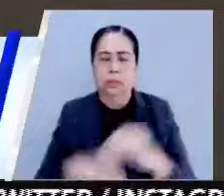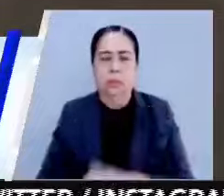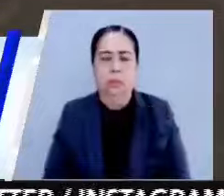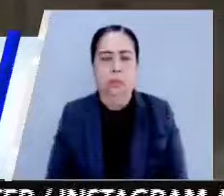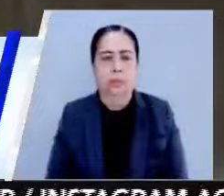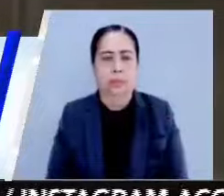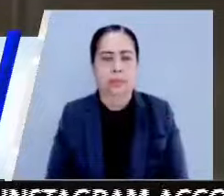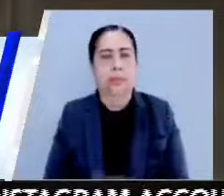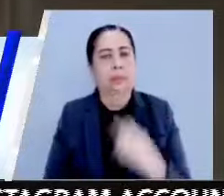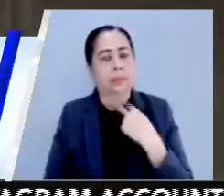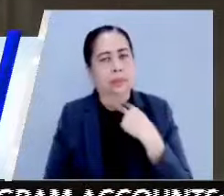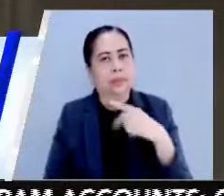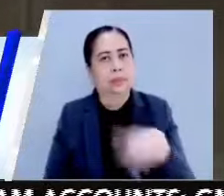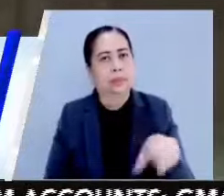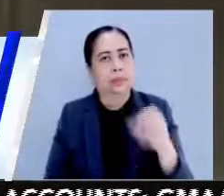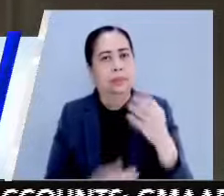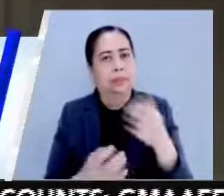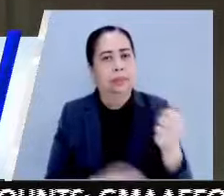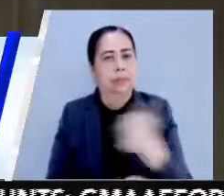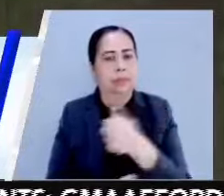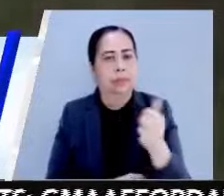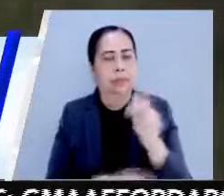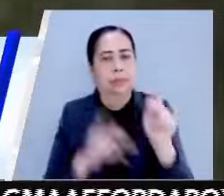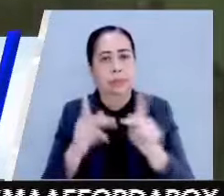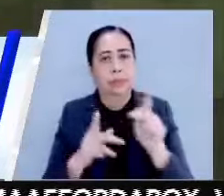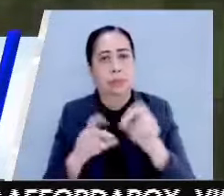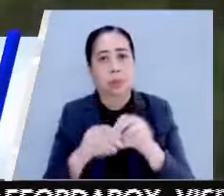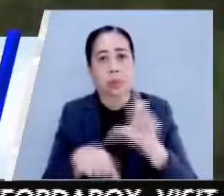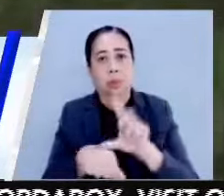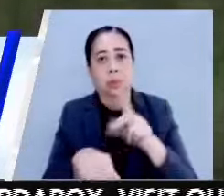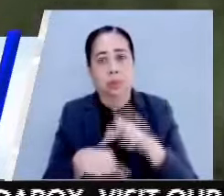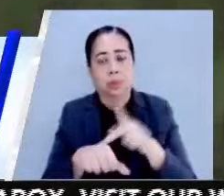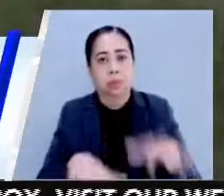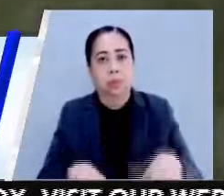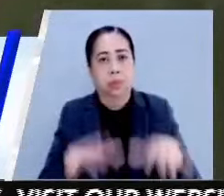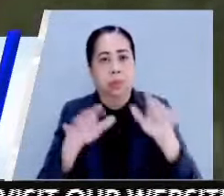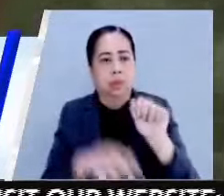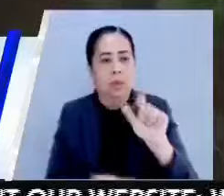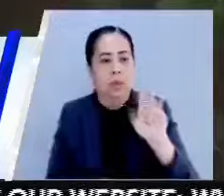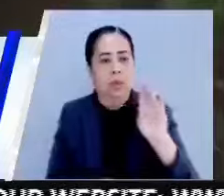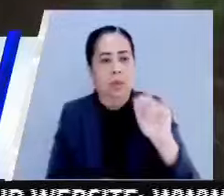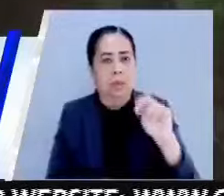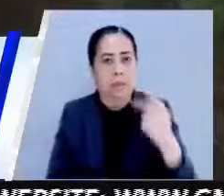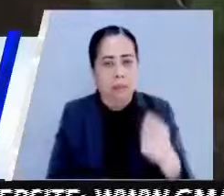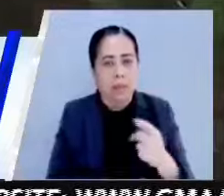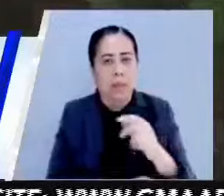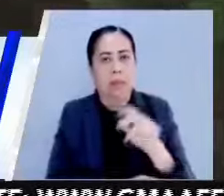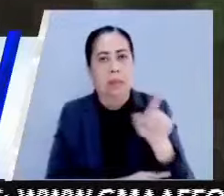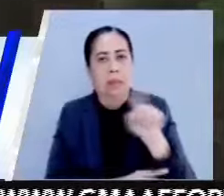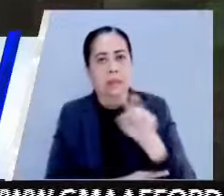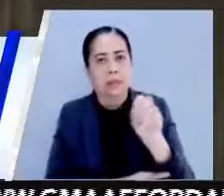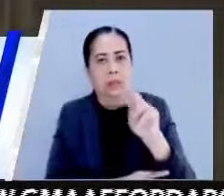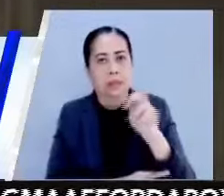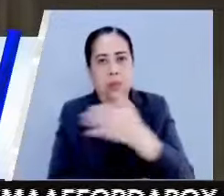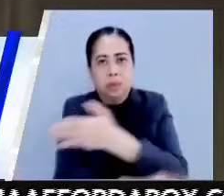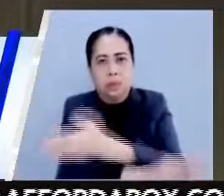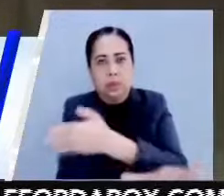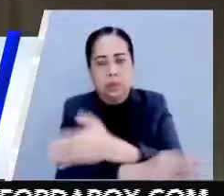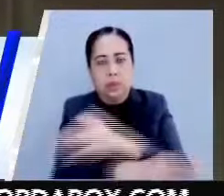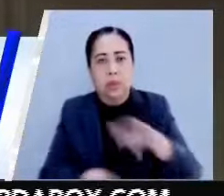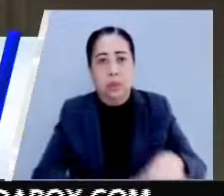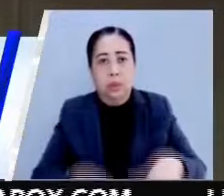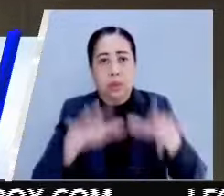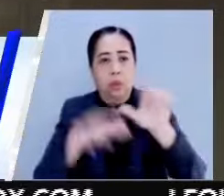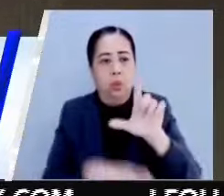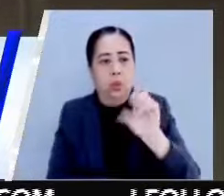Stranded naman ang maraming motorista sa Las Piñas matapos bahain ang Alabang Zapote Junction ngayong gabi. Tumaas ang level ng Longos River dahil sa